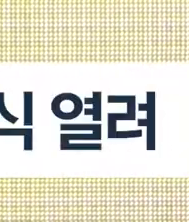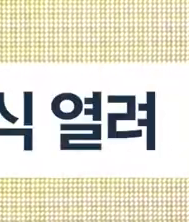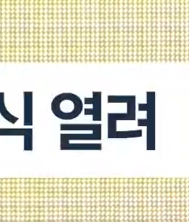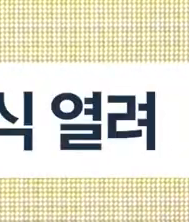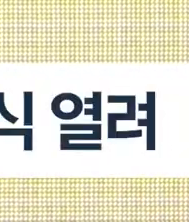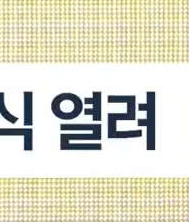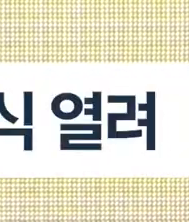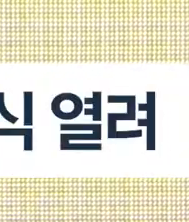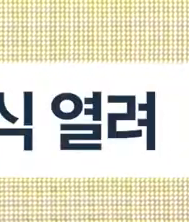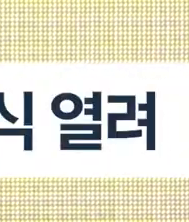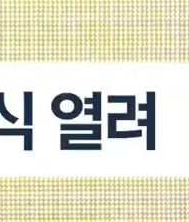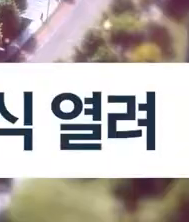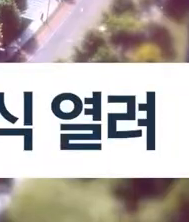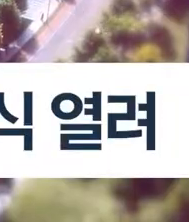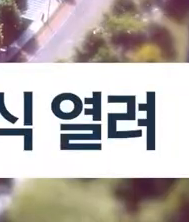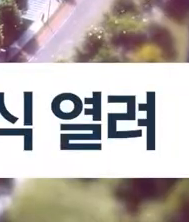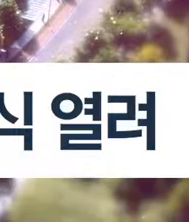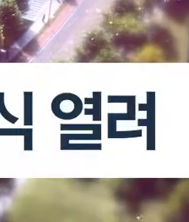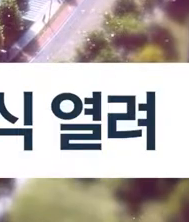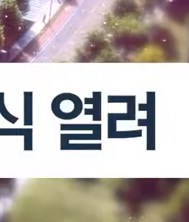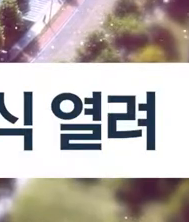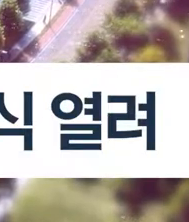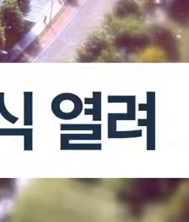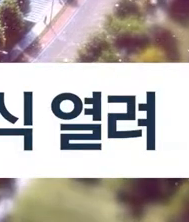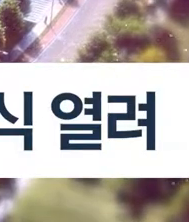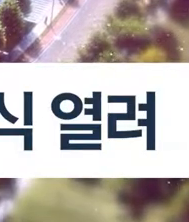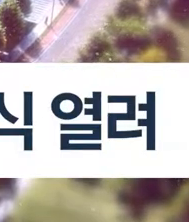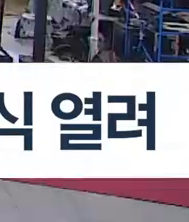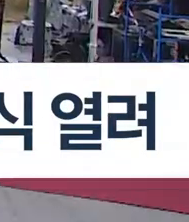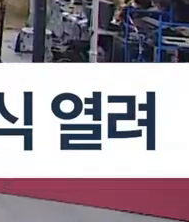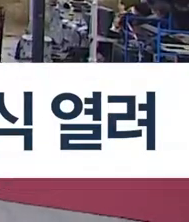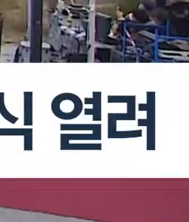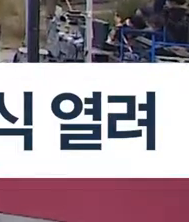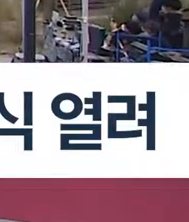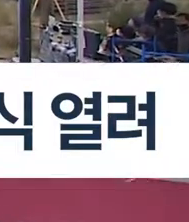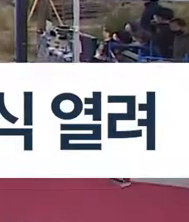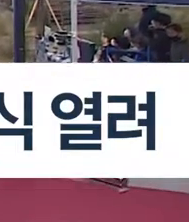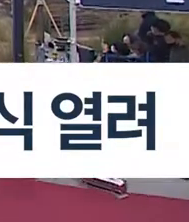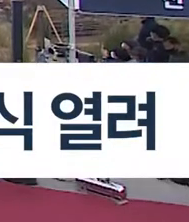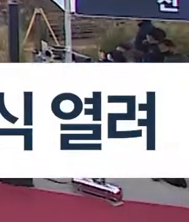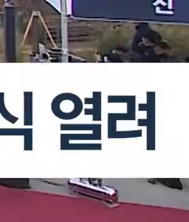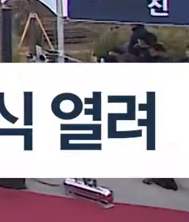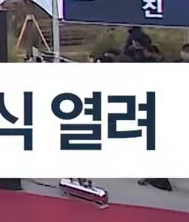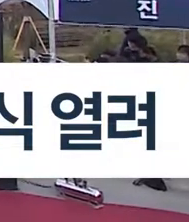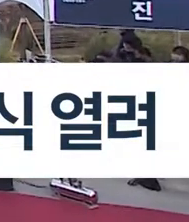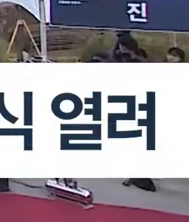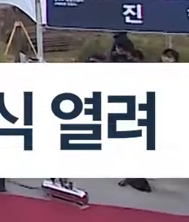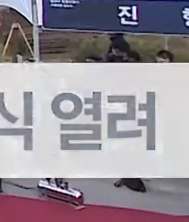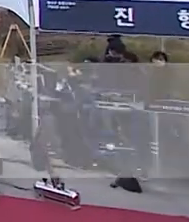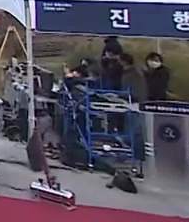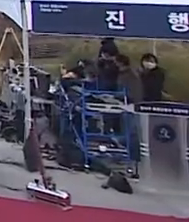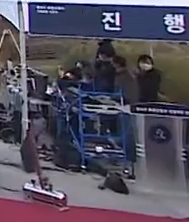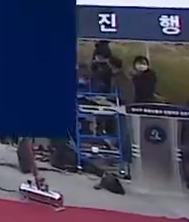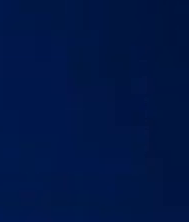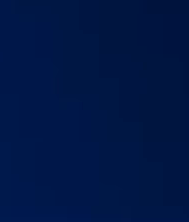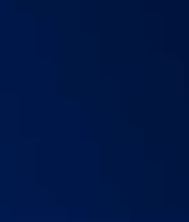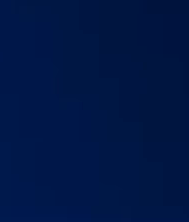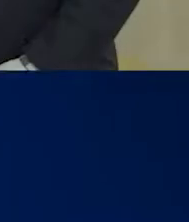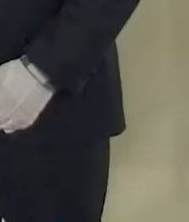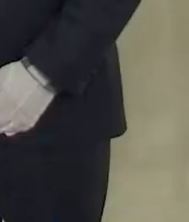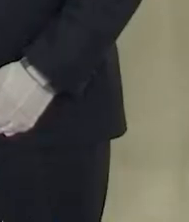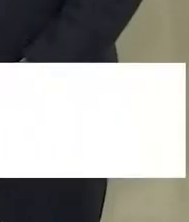지난 17일 마곡지구 통합 신청사 부지 업 녹지대 광장에서 강소 고 통합 신청사 건립 비전 선포식이 열렸습니다